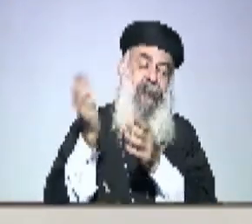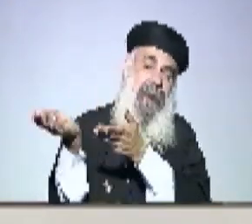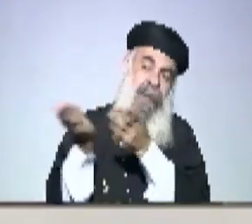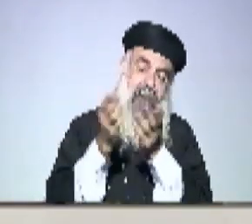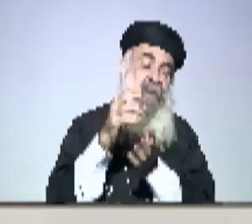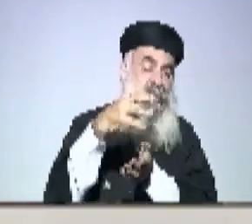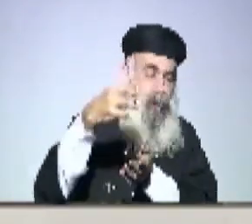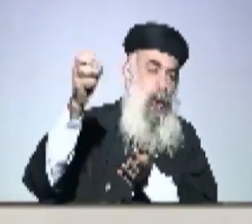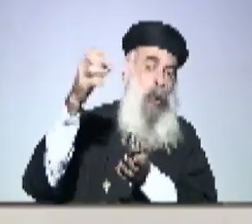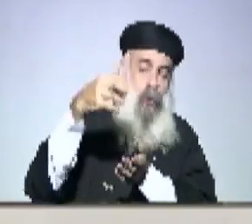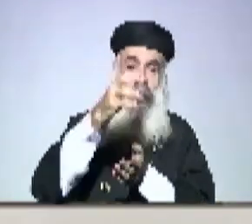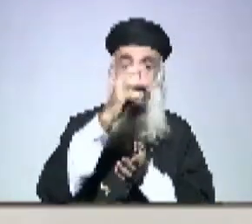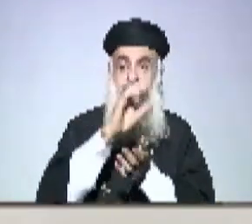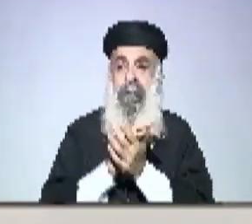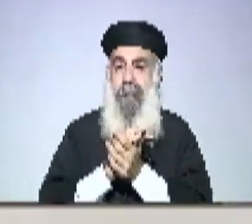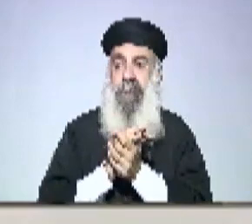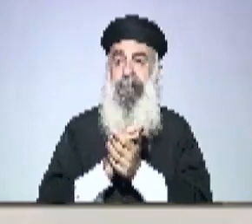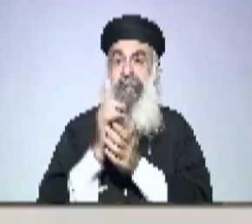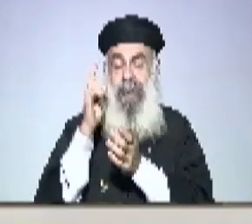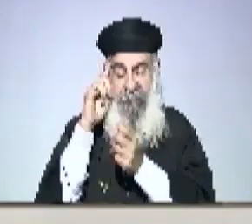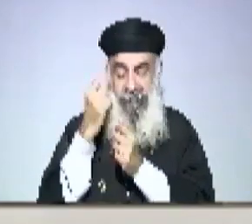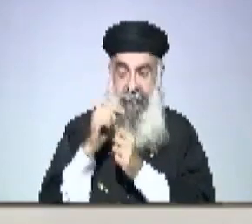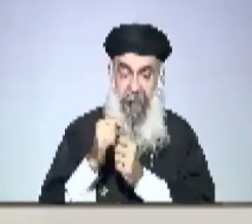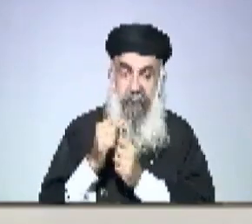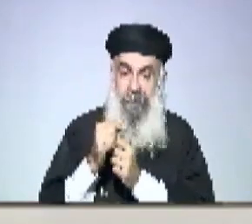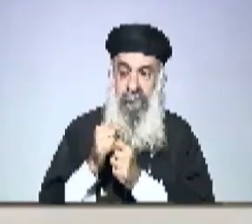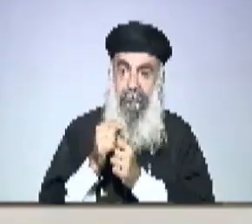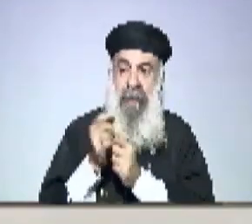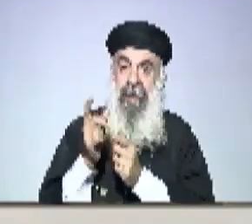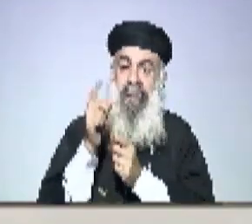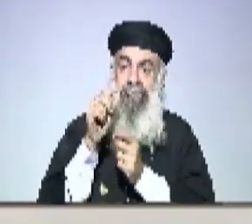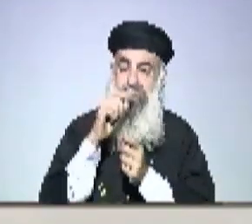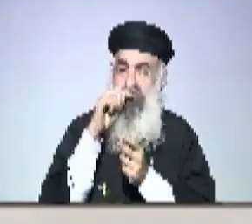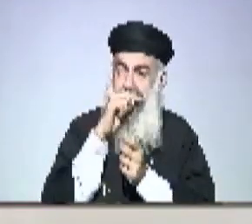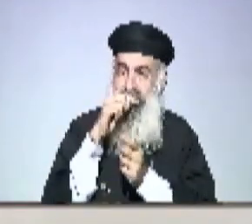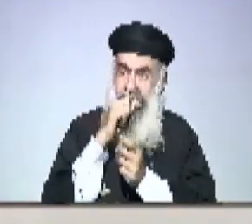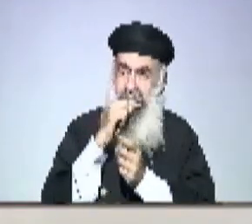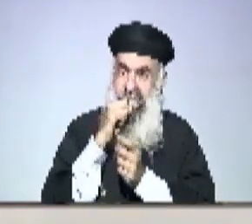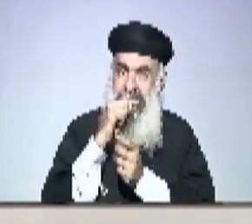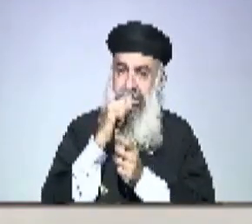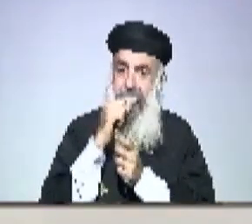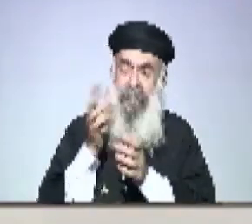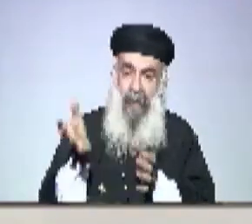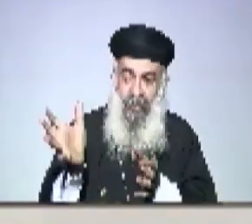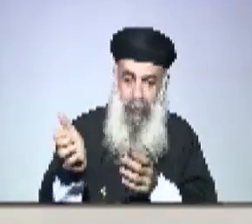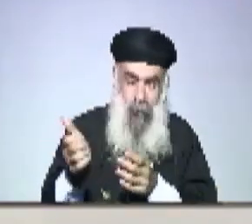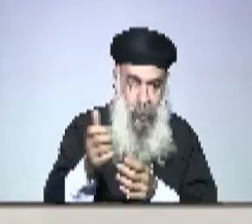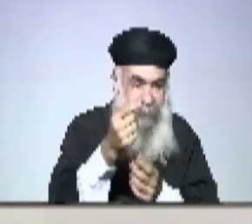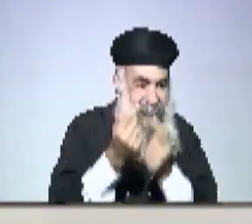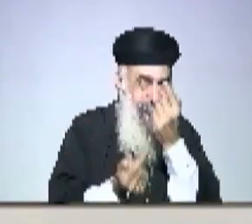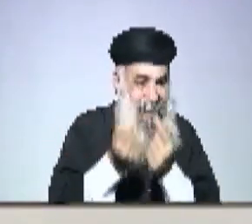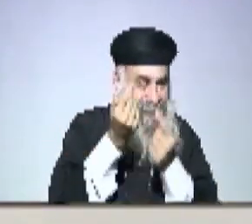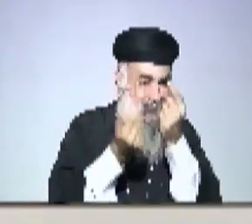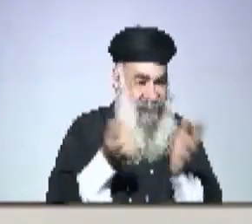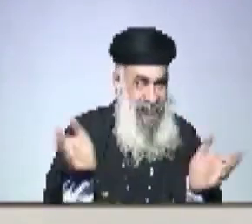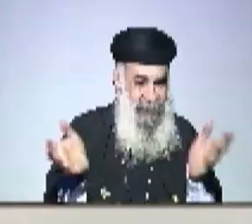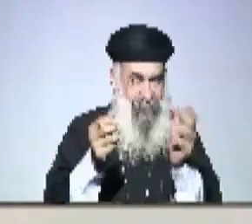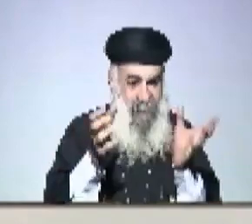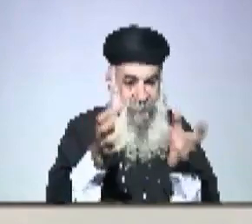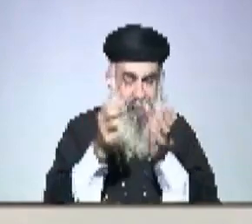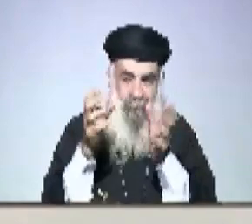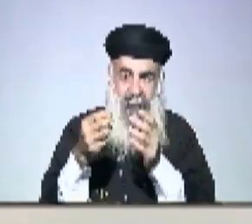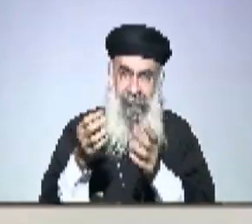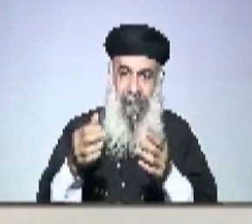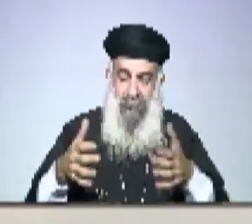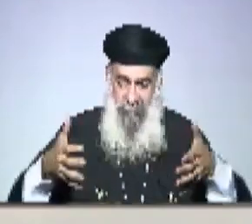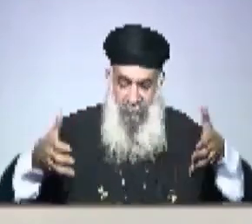يكون تفتكروا قصه راعوث اللي كان بتروح تلقط وراء الحصادين وكان اللقط دوت بيبقى